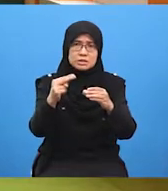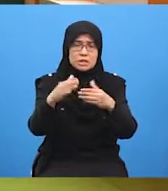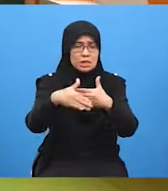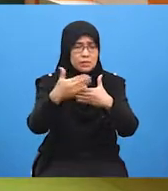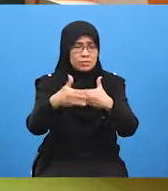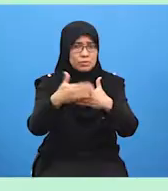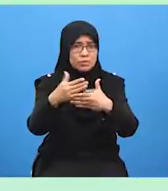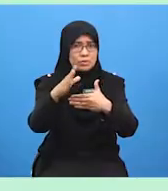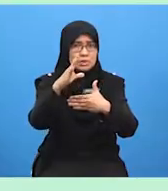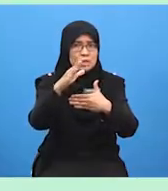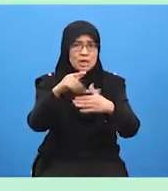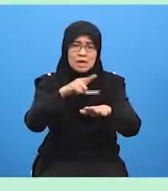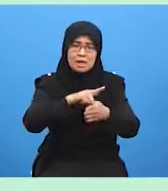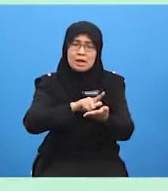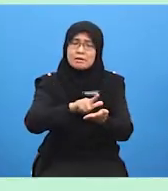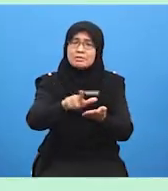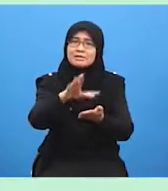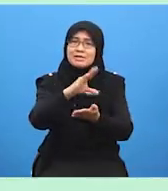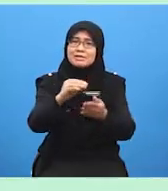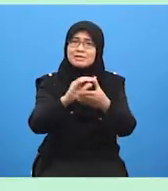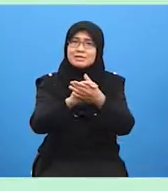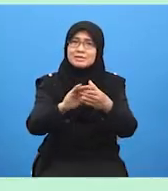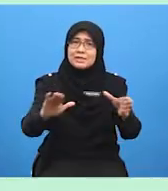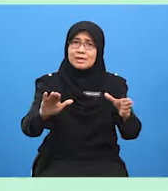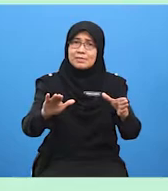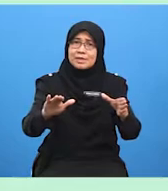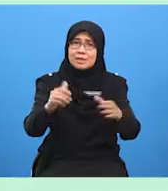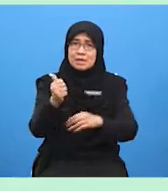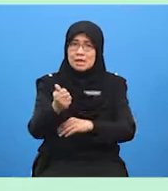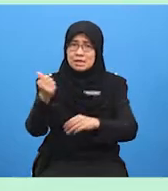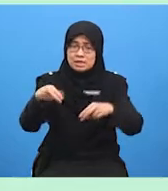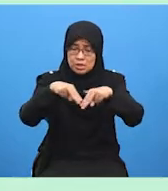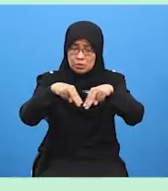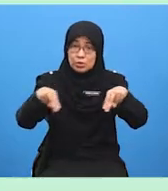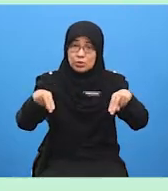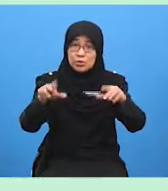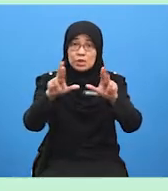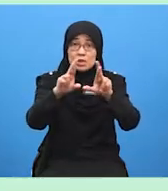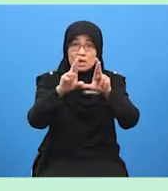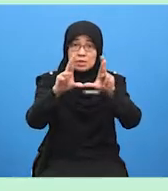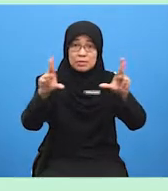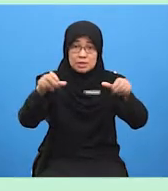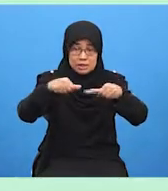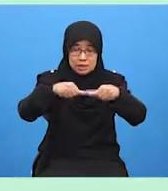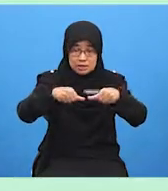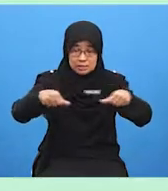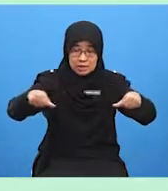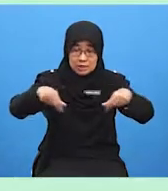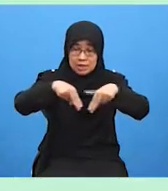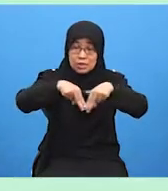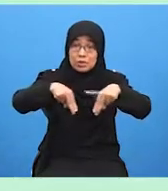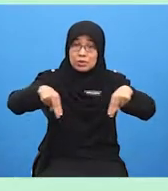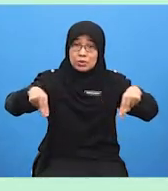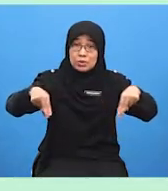dan selamat. Alatan mengukur antaranya ialah pembaris dan pita pengukur.